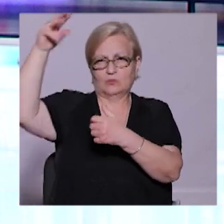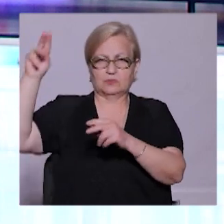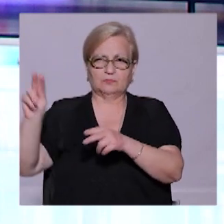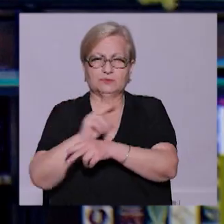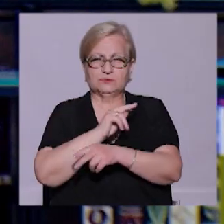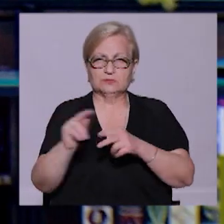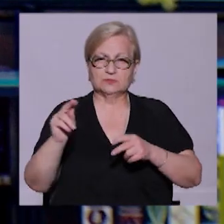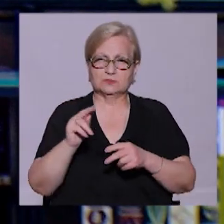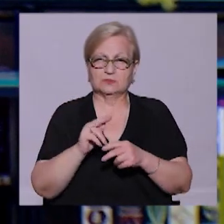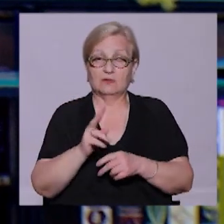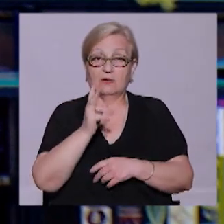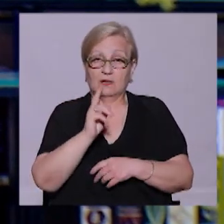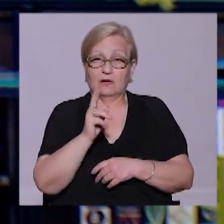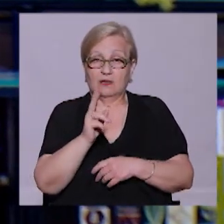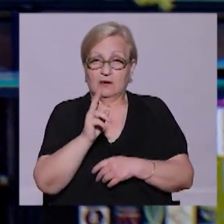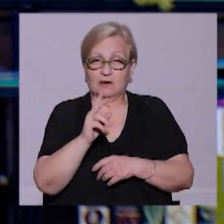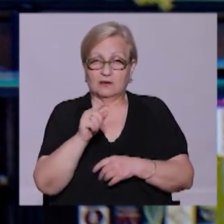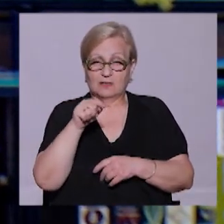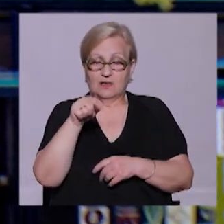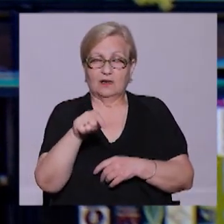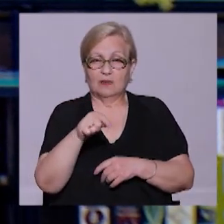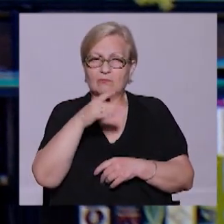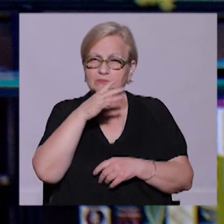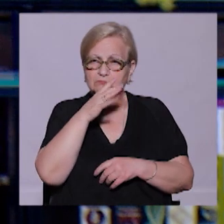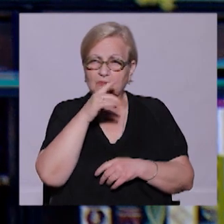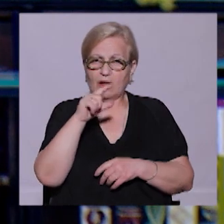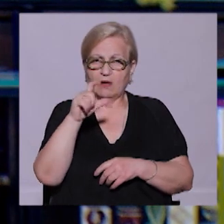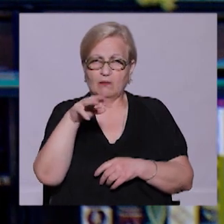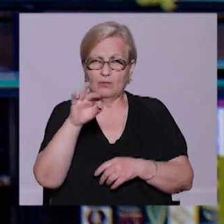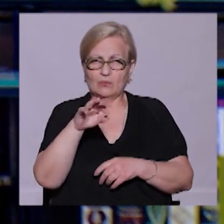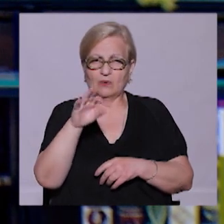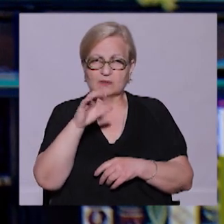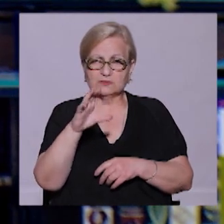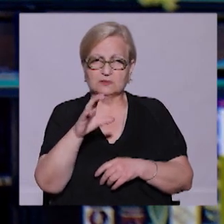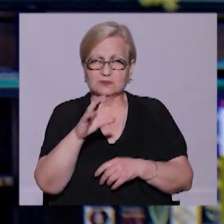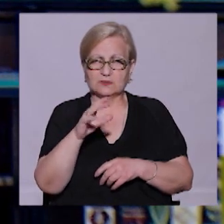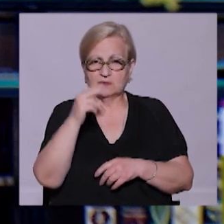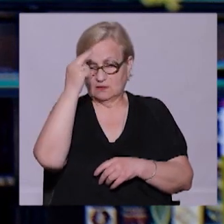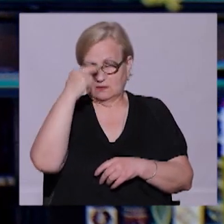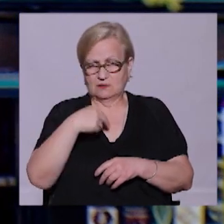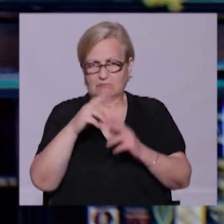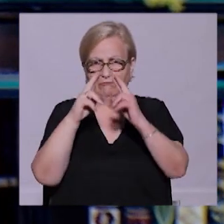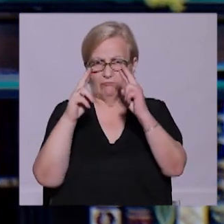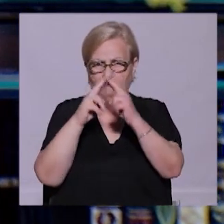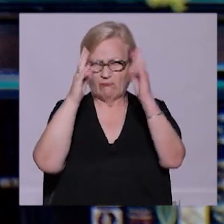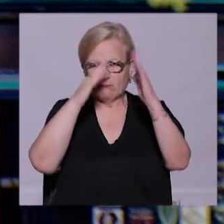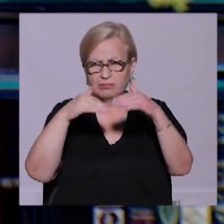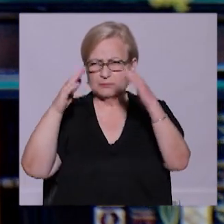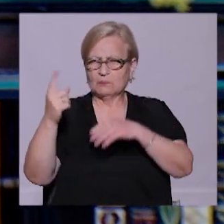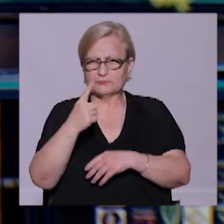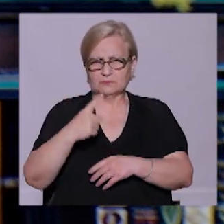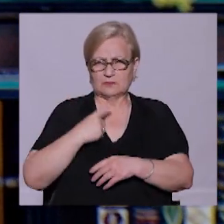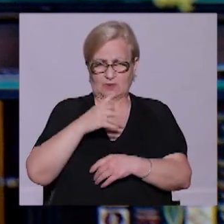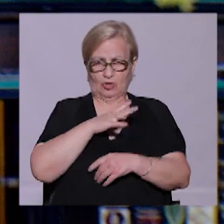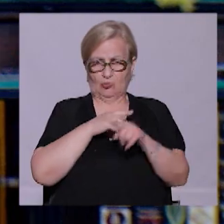შეაკეთეს. ვინც ამ ეპოქას, რომელიც უპირველეს ყოვლისა ეკლესიების ნგრევით გამორჩეული